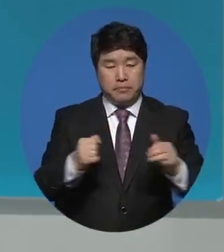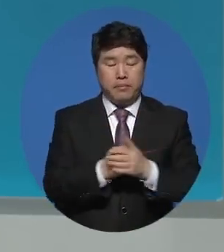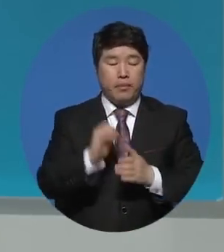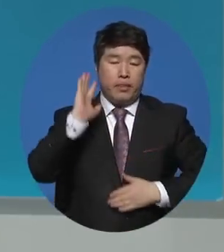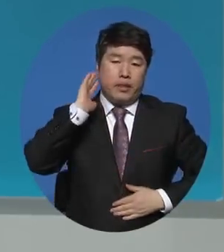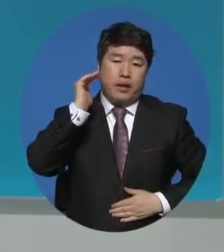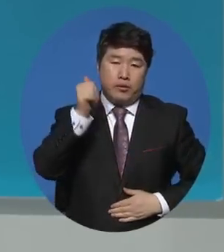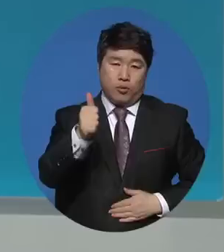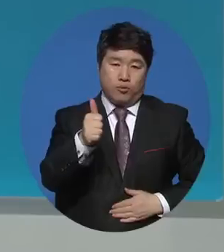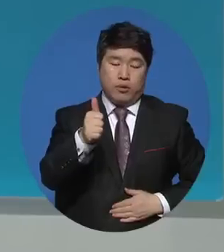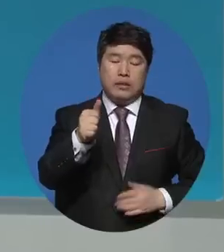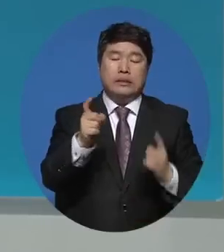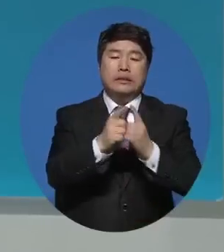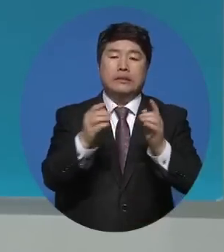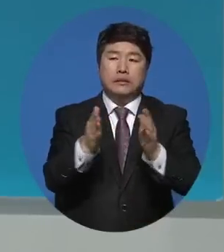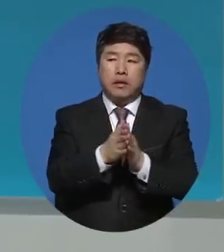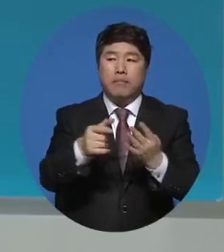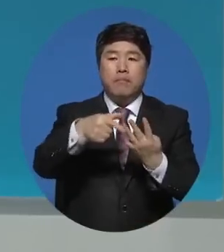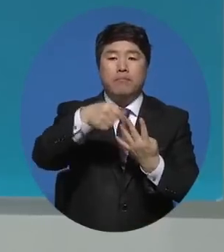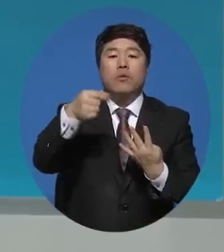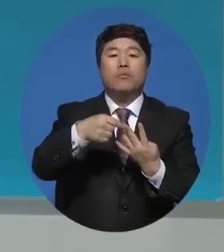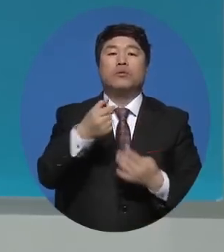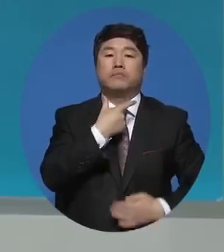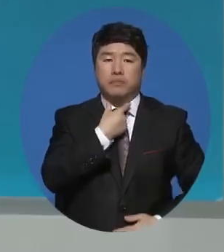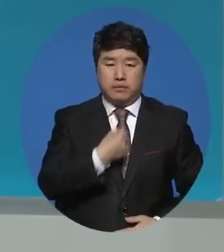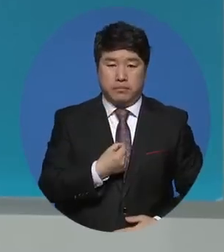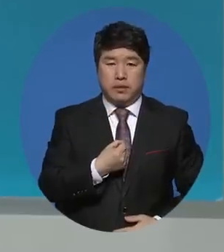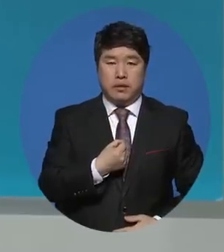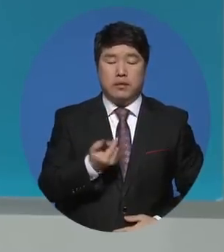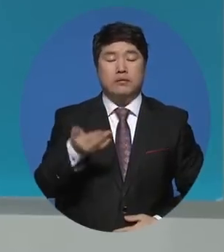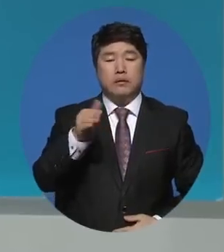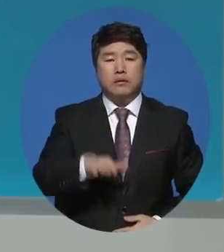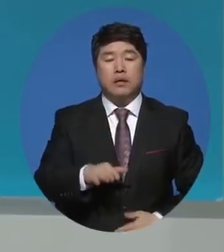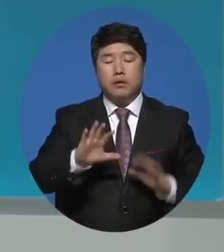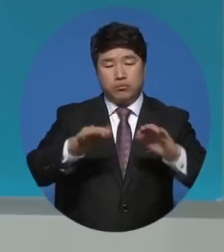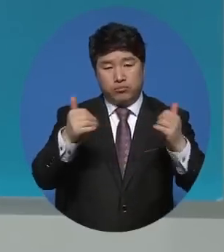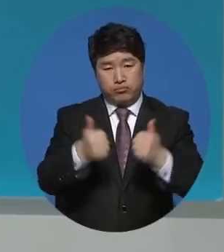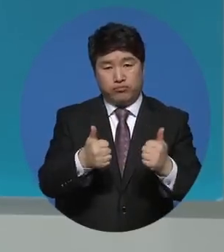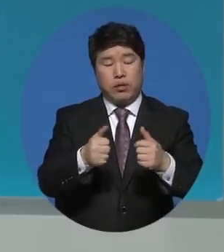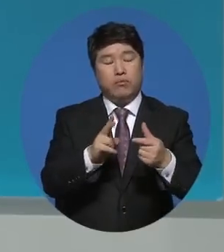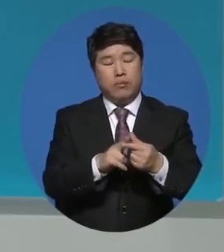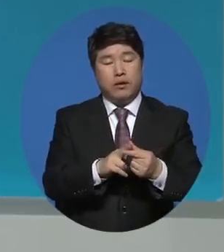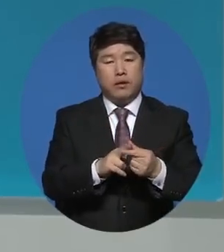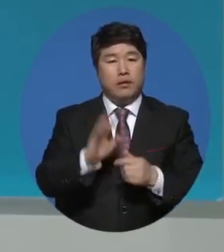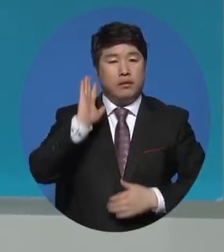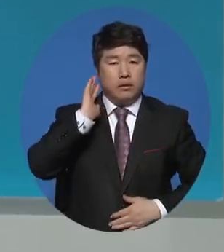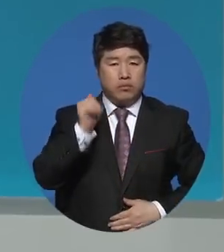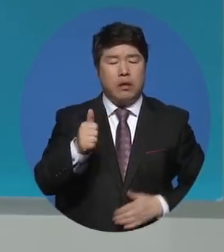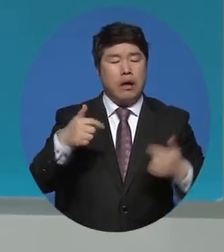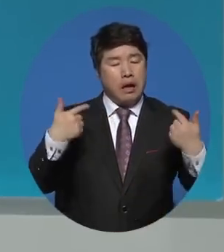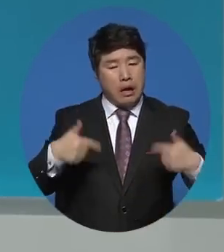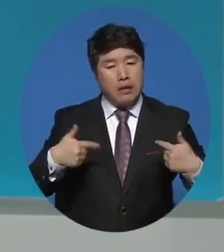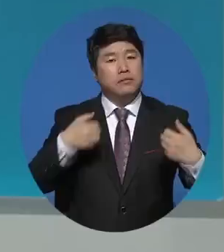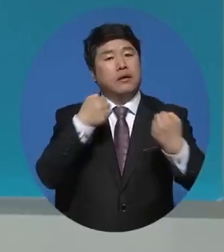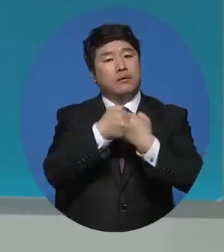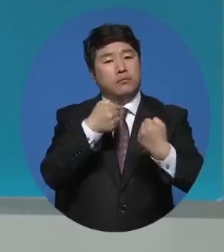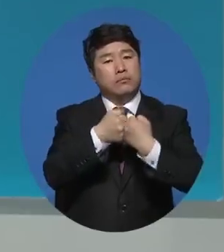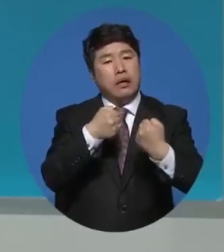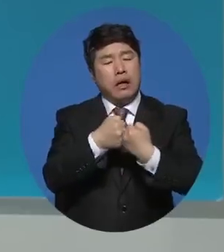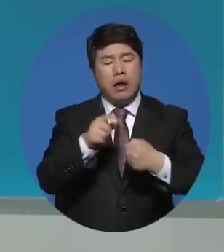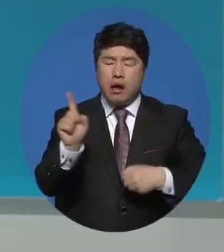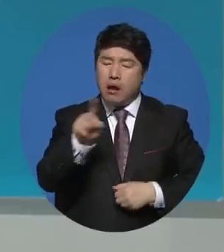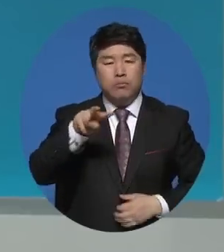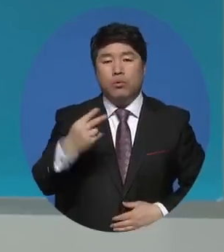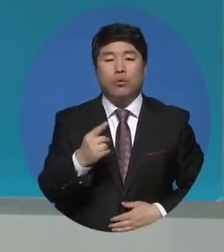대통령을 직접 선출하고 싶어 하십니다 근데이 국회라고 대통령이 늘 싸웁니다 아무것도